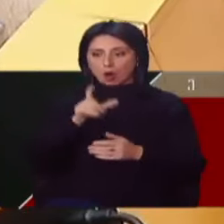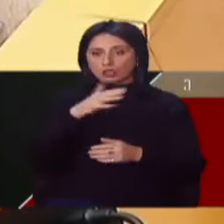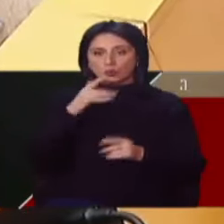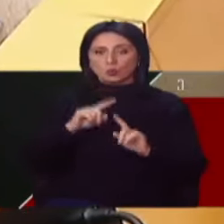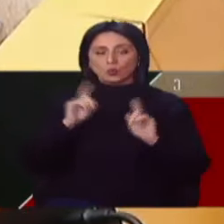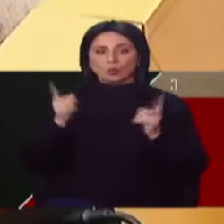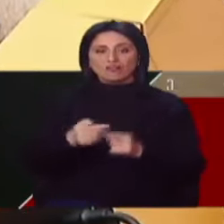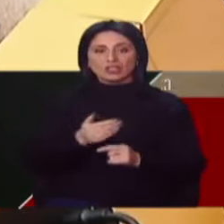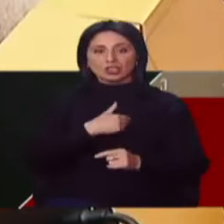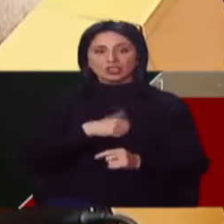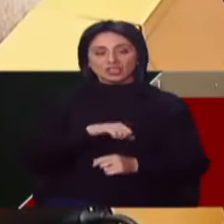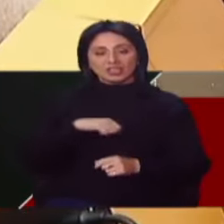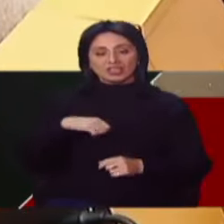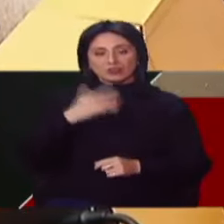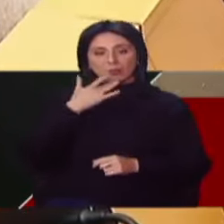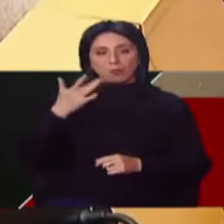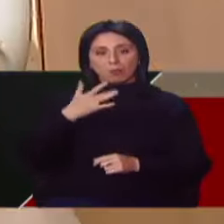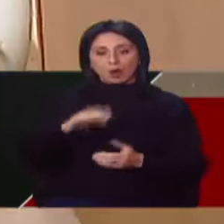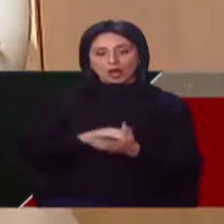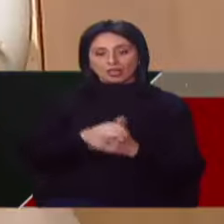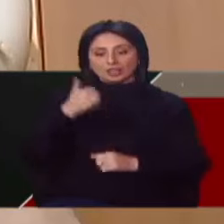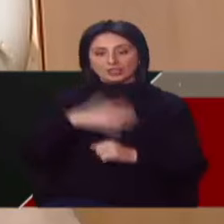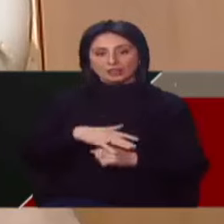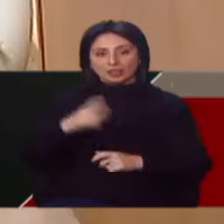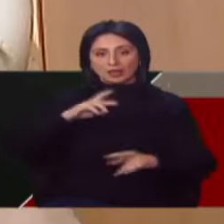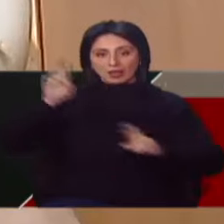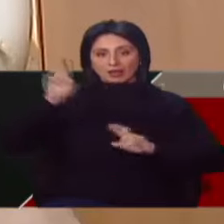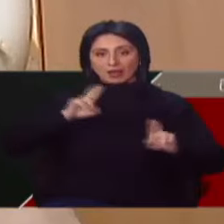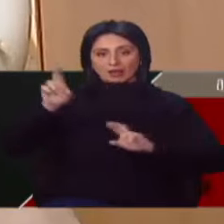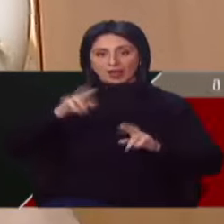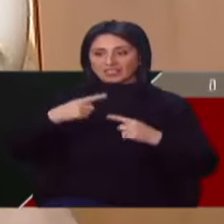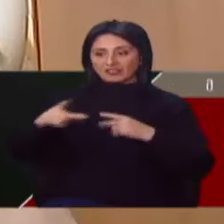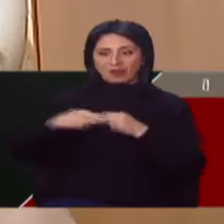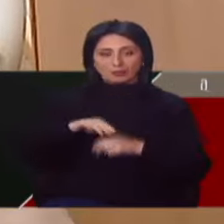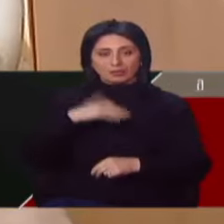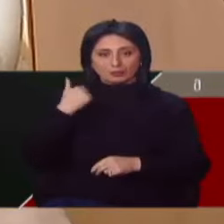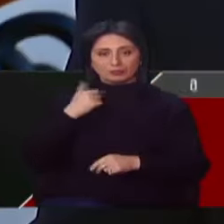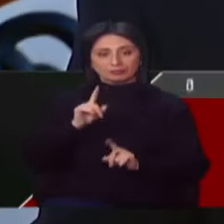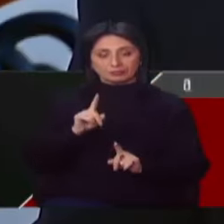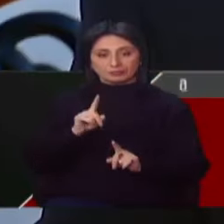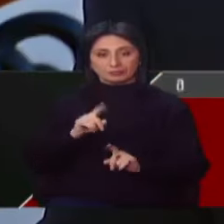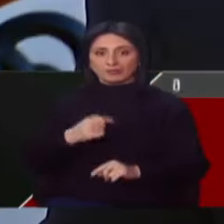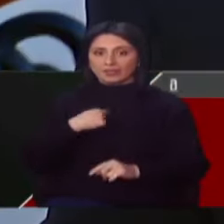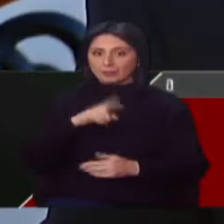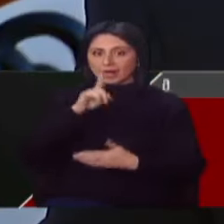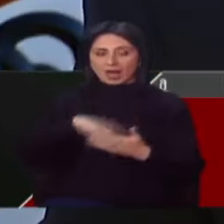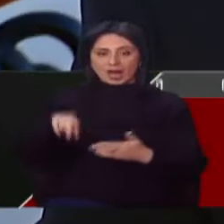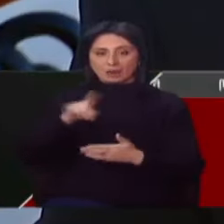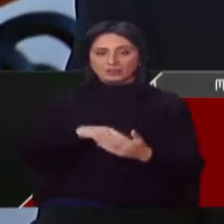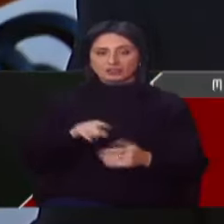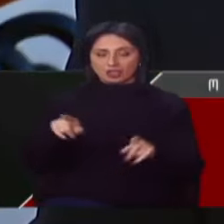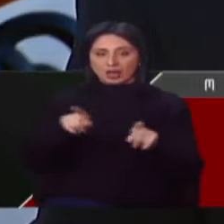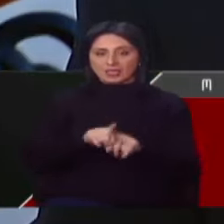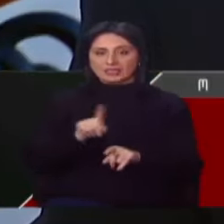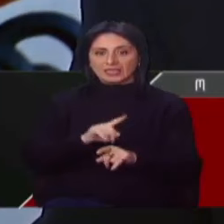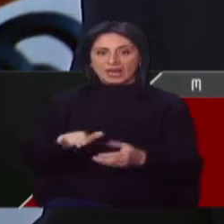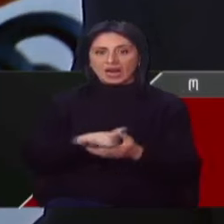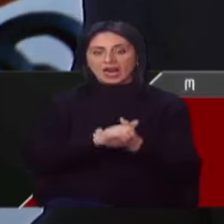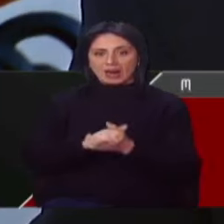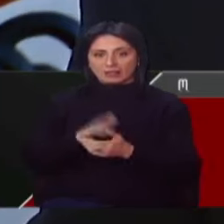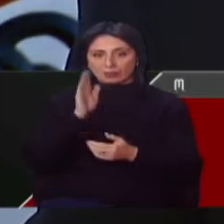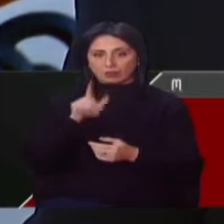umravlesobas surs tavad iqos politikuri ertobis tsentri da ara svastan miertebuli. Nemet. კანდიდატი. მე არ მჯერა, რომ ასეთი რაღაც